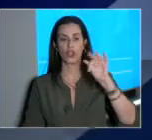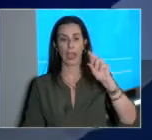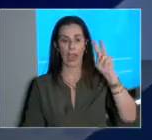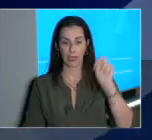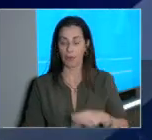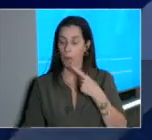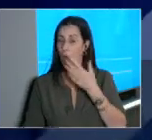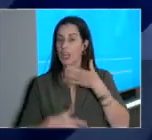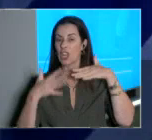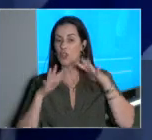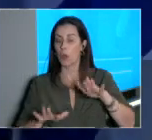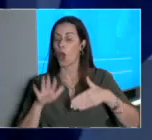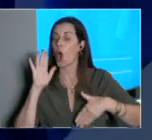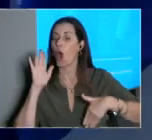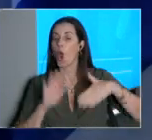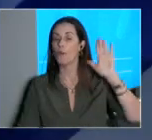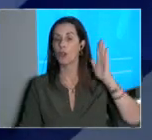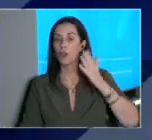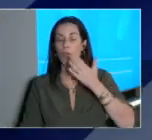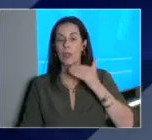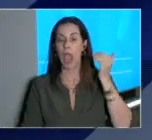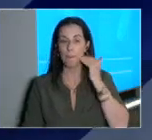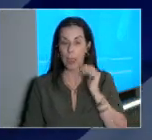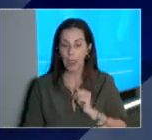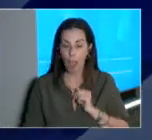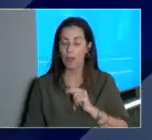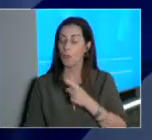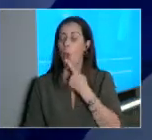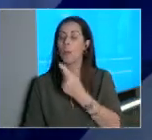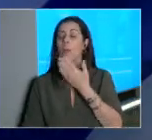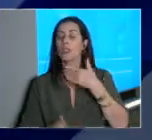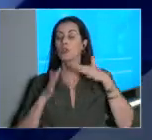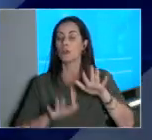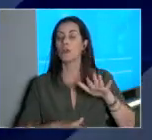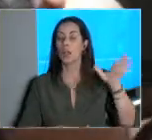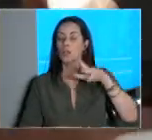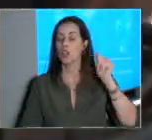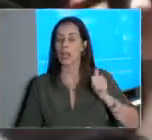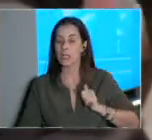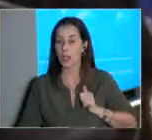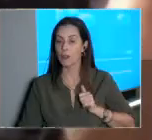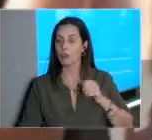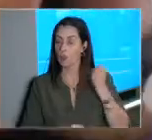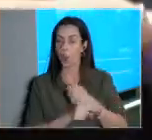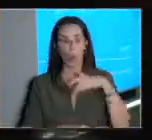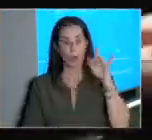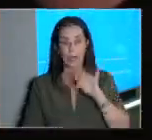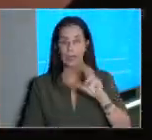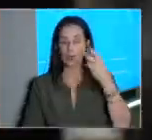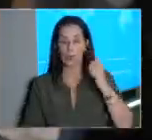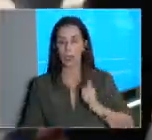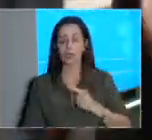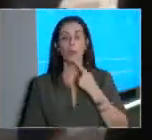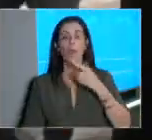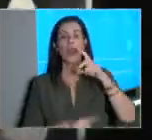הם קראו אנטישמים לרוב יהודי ארצות הברית. הם קראו אנטישמים לאנשי מערכת הביטחון שהעזו לפעול נגד גיוס חרדים.